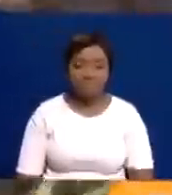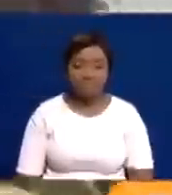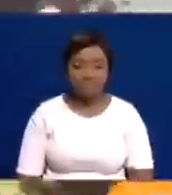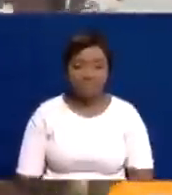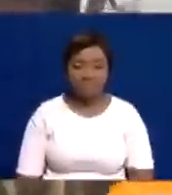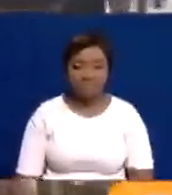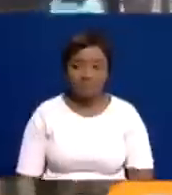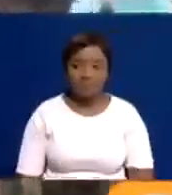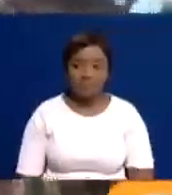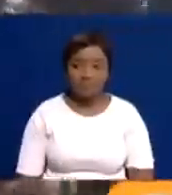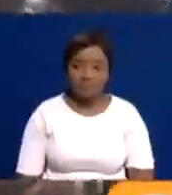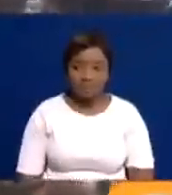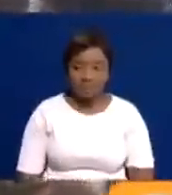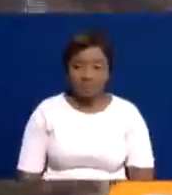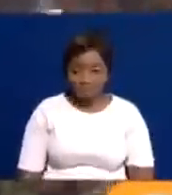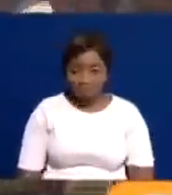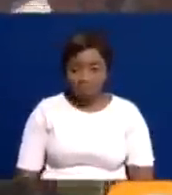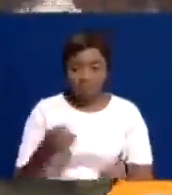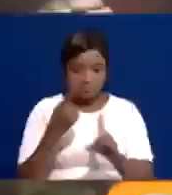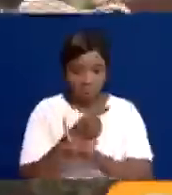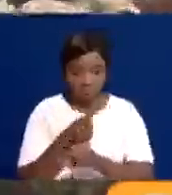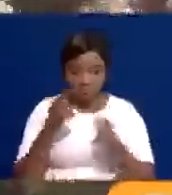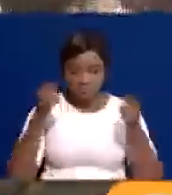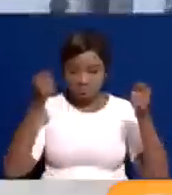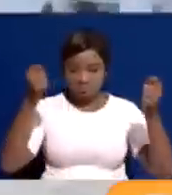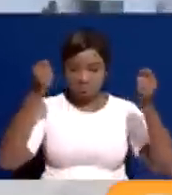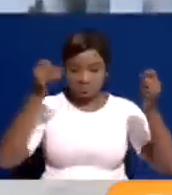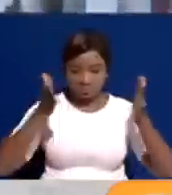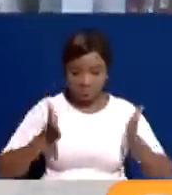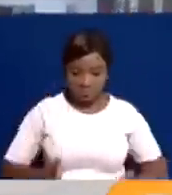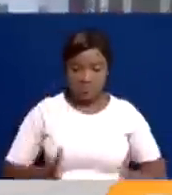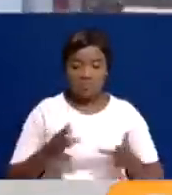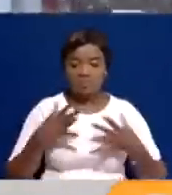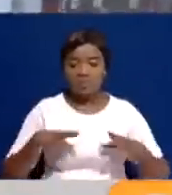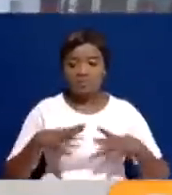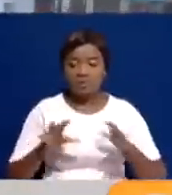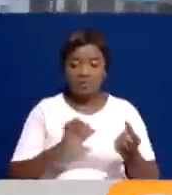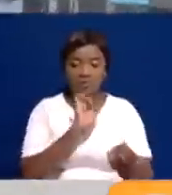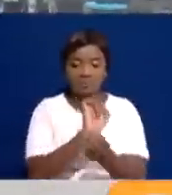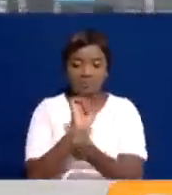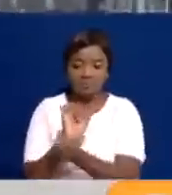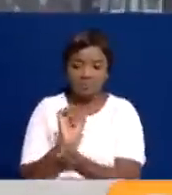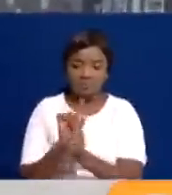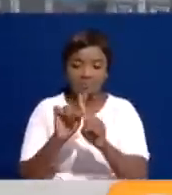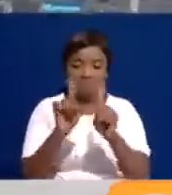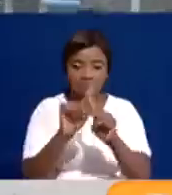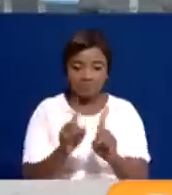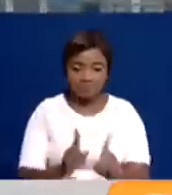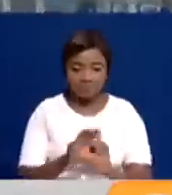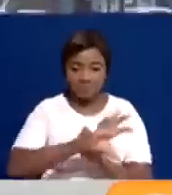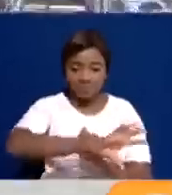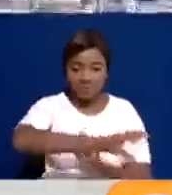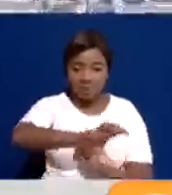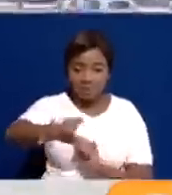Mbali na viongozi, waandamanaji wengine pia walikamatwa katika kaunti mbalimbali ambapo maandamano